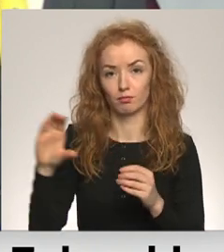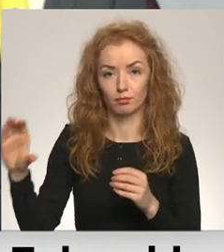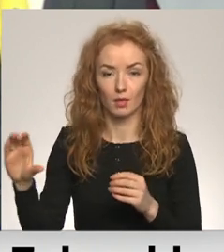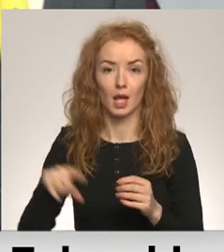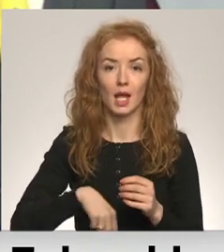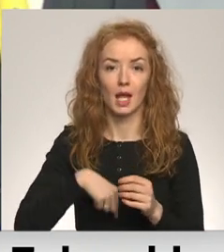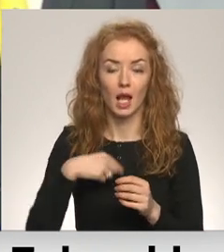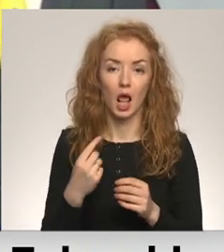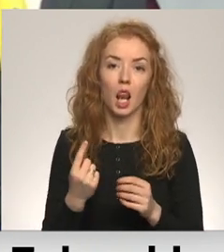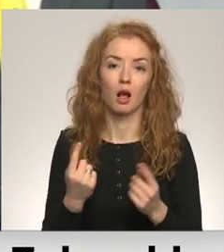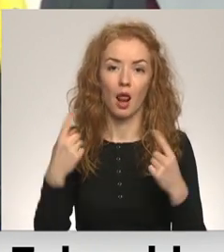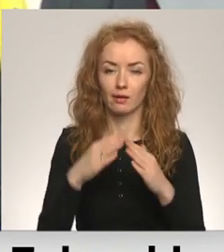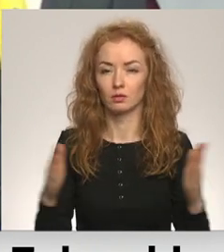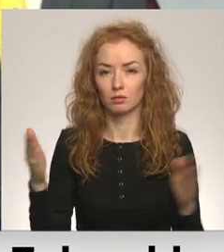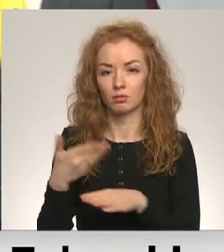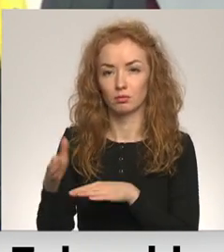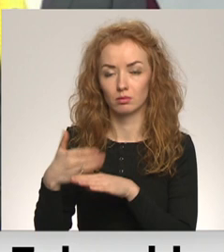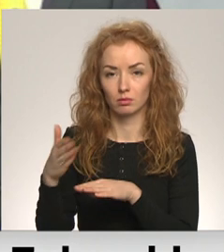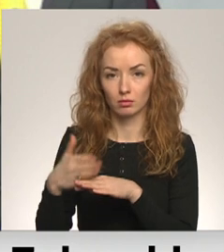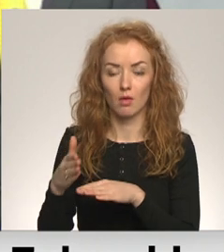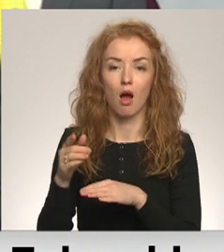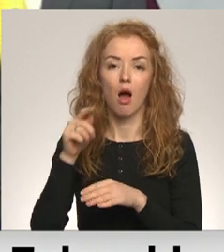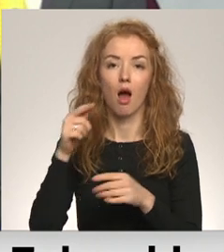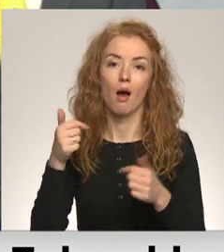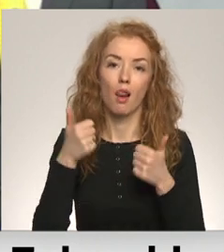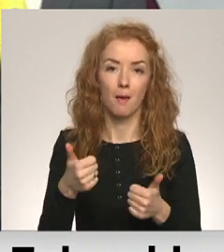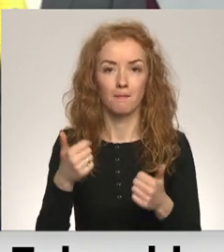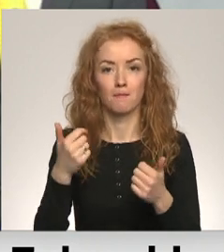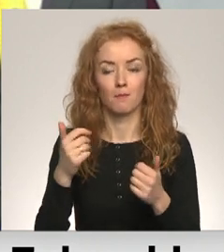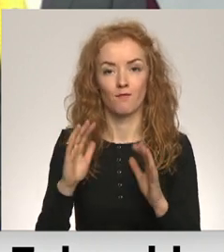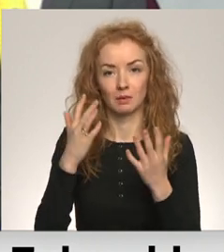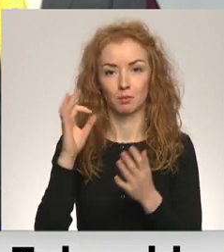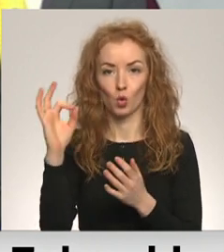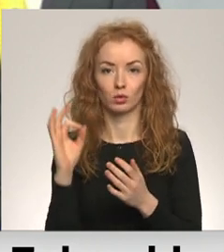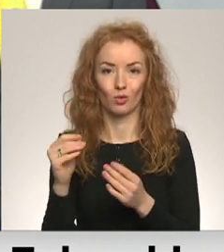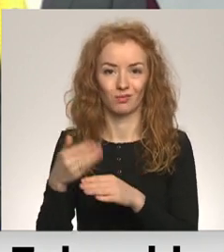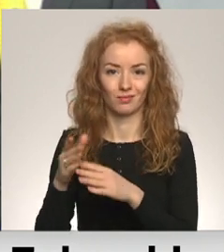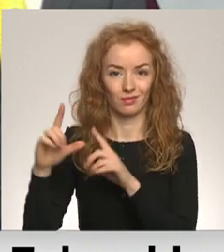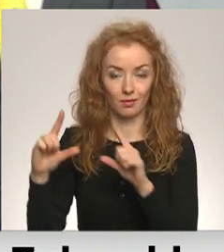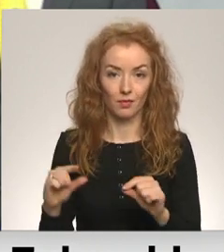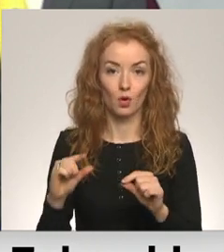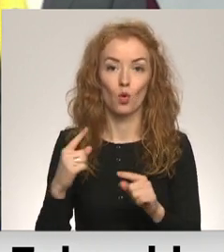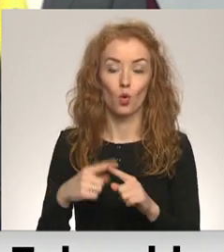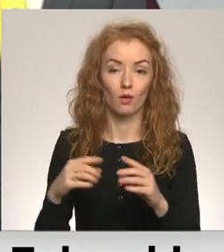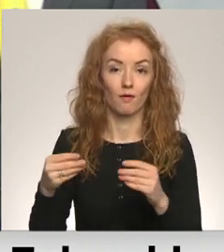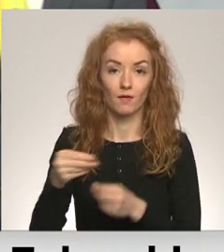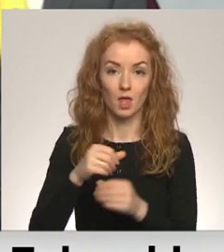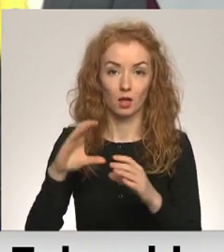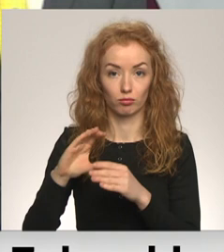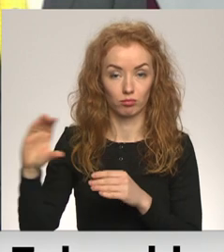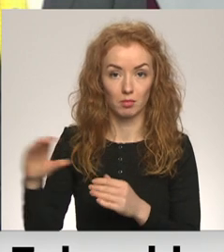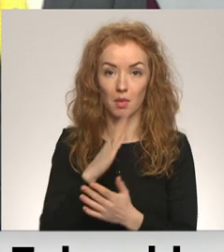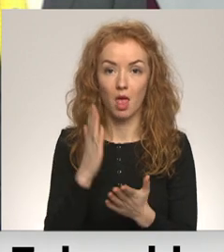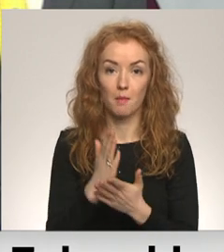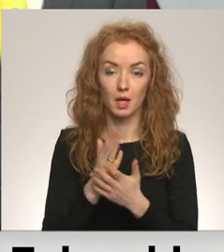aizdevumi ar izdevīgām procentu likmēm Ukrainai, bet finansējuma pieejamība ir saistīta arī ar